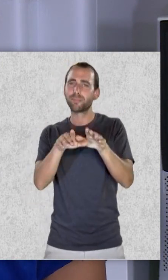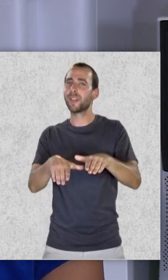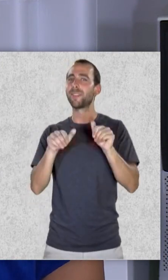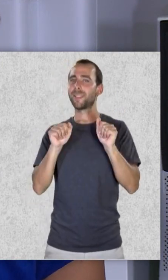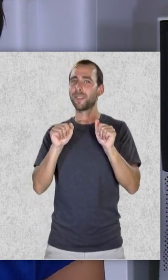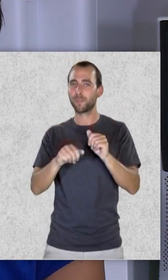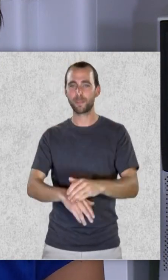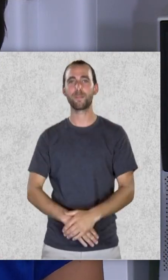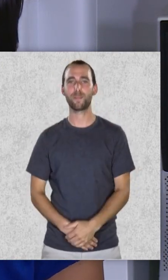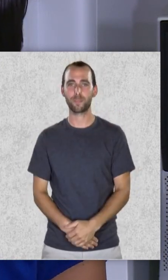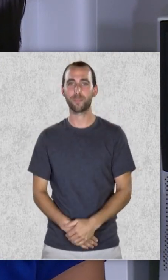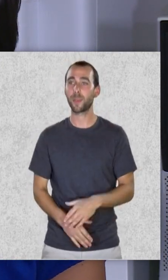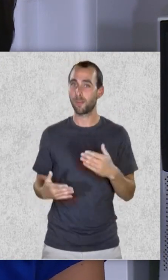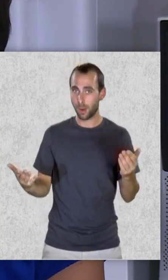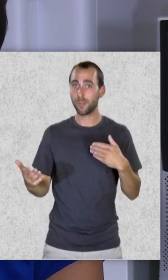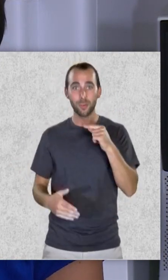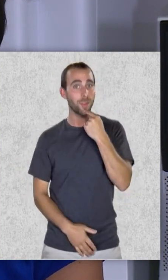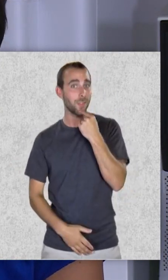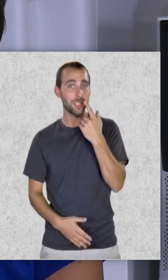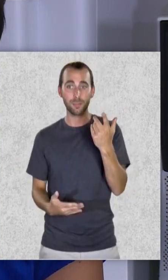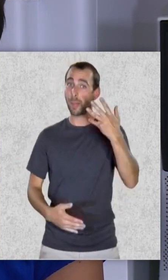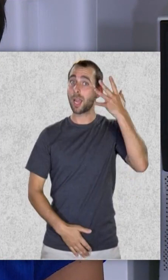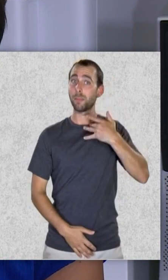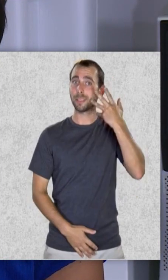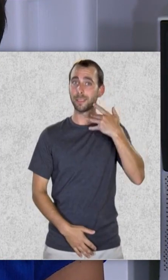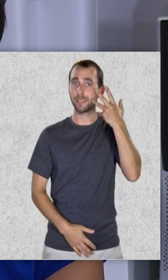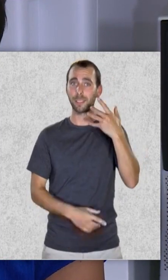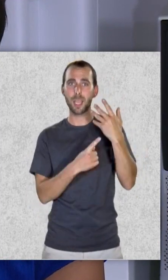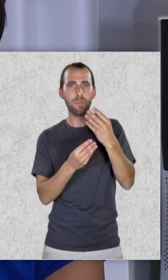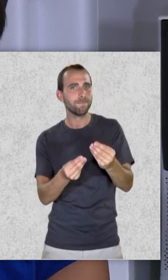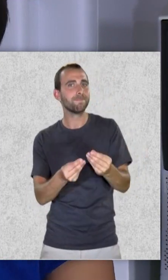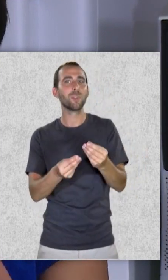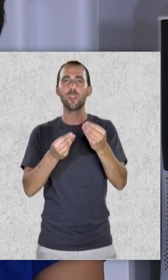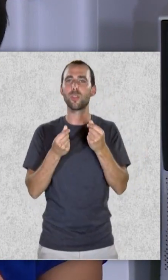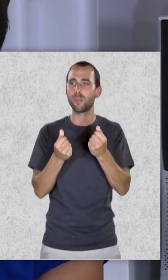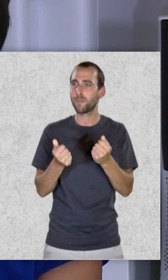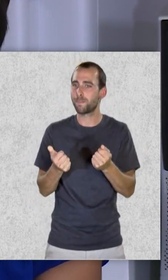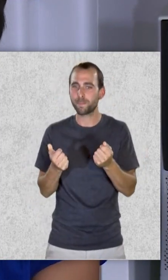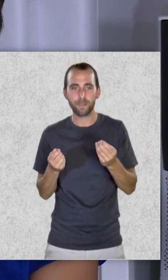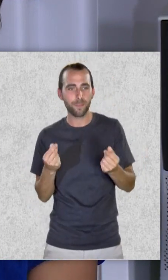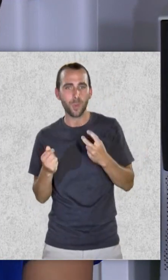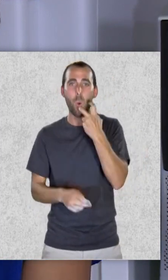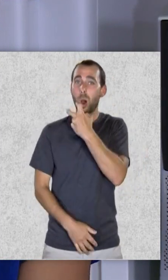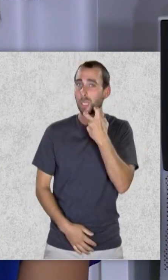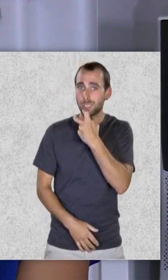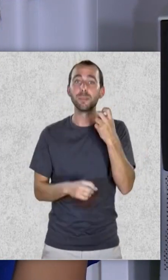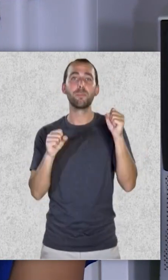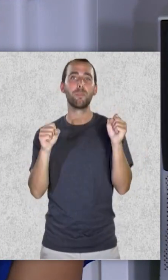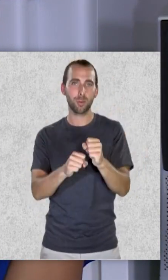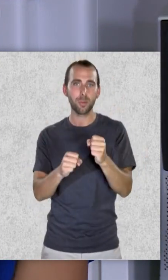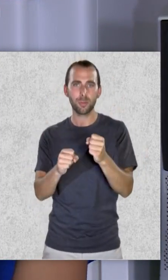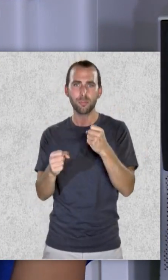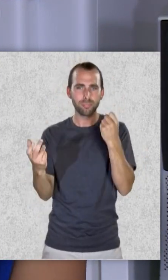fait, lèvres. la LPC en fait permet d'oraliser, de comprendre le